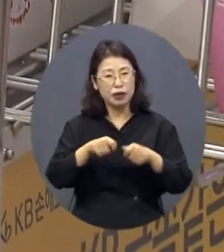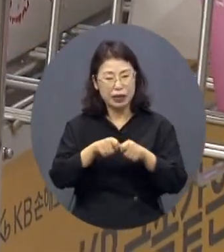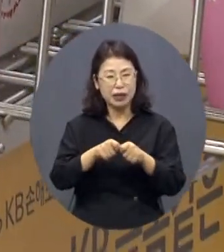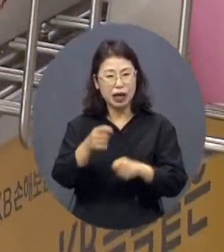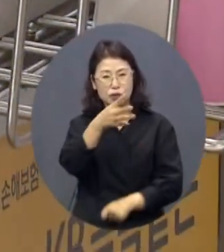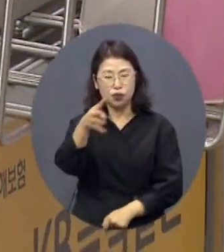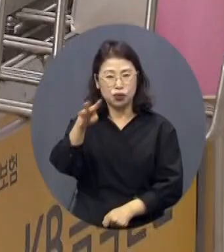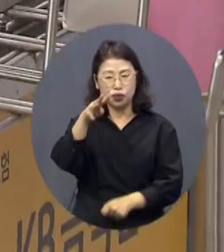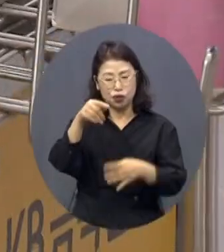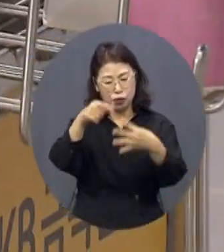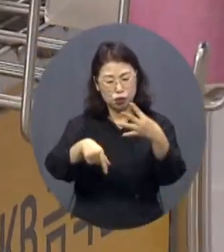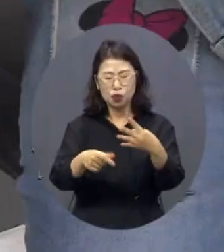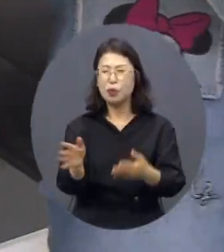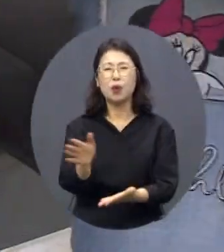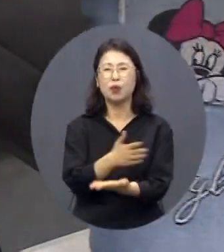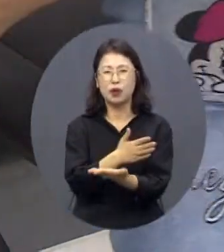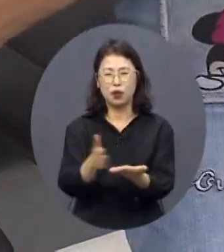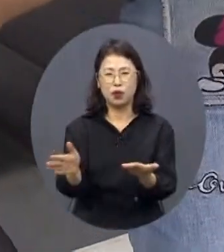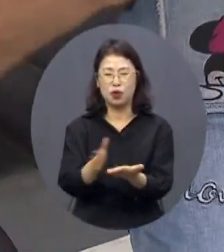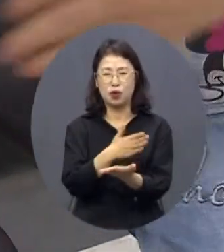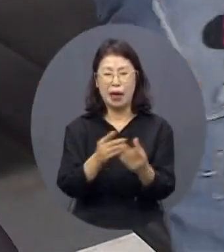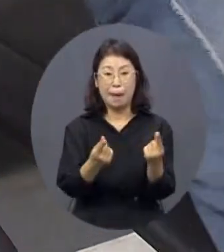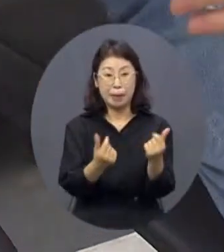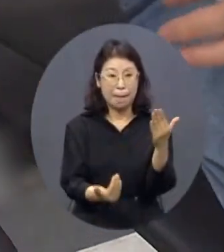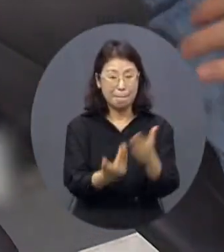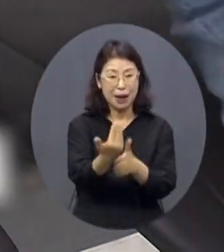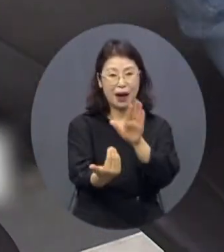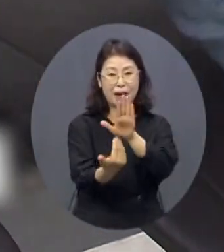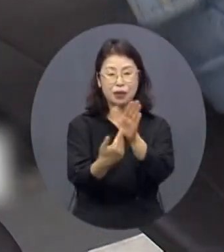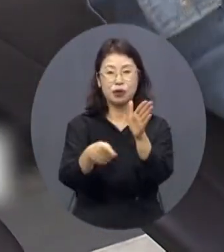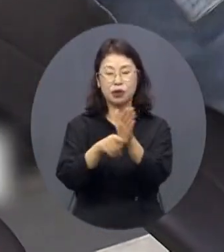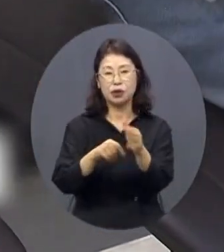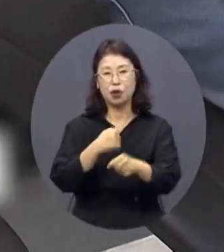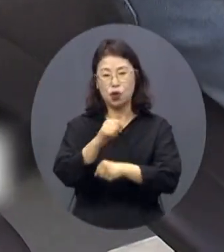사항에 대한 매뉴얼은 없는 상황. 비슷한 사고를 막기 위해